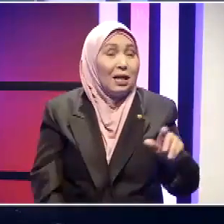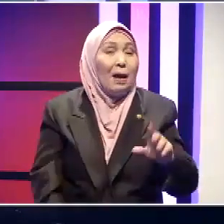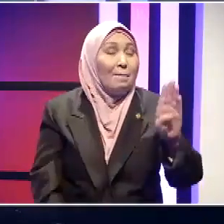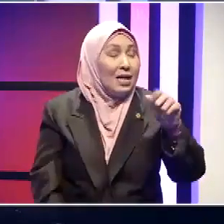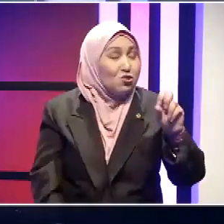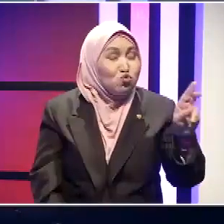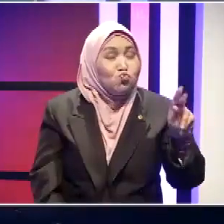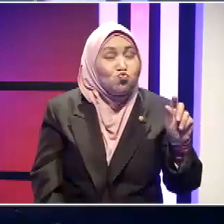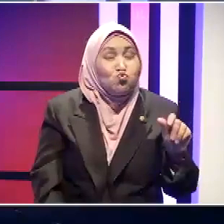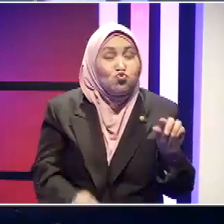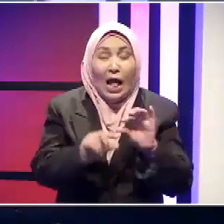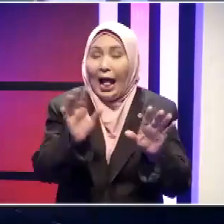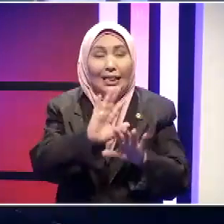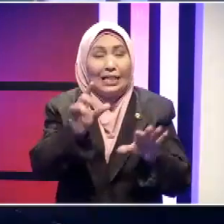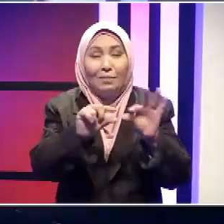simple